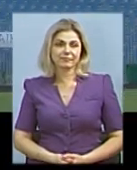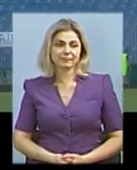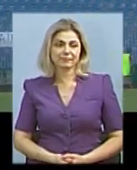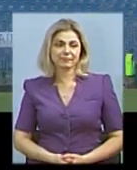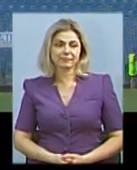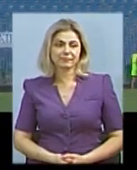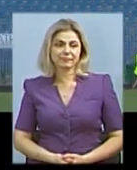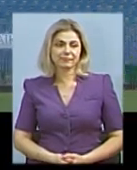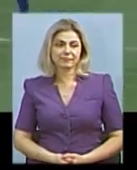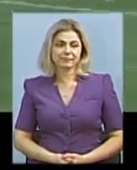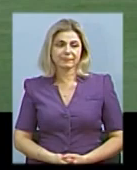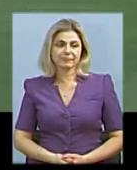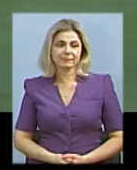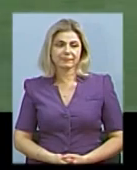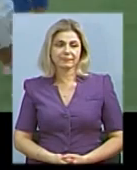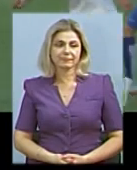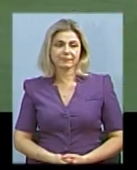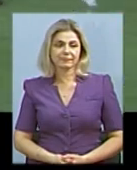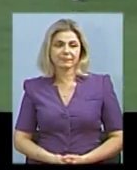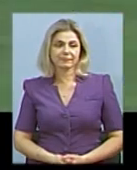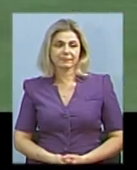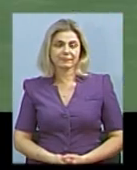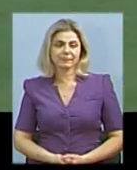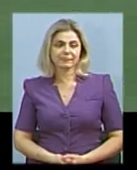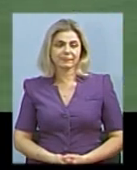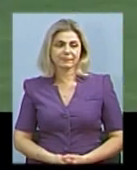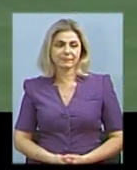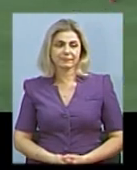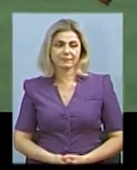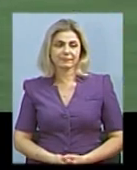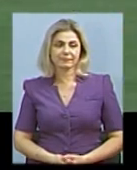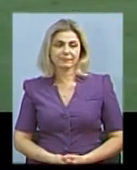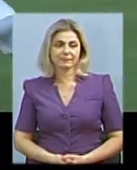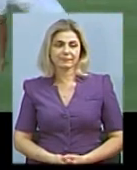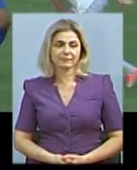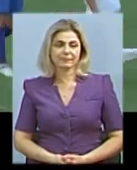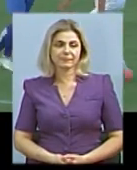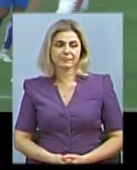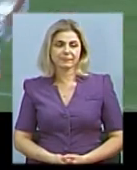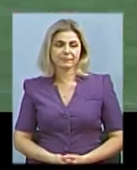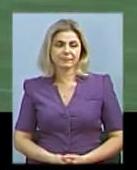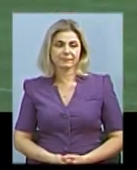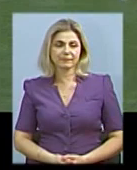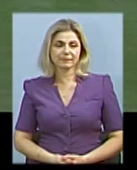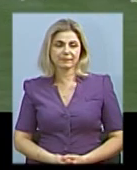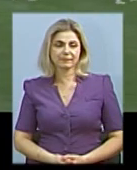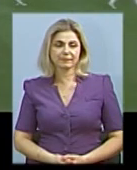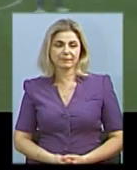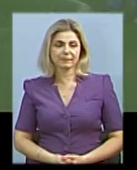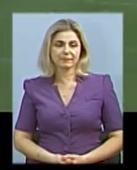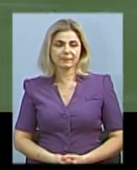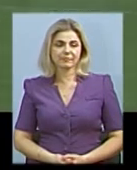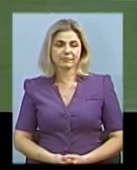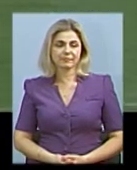Балканам потрібно було відіграватися, але гості не змогли організувати фінальний штурм воріт господарів. Білосині не дозволили суперникам створити